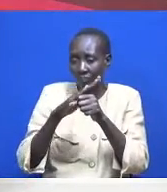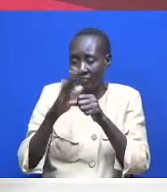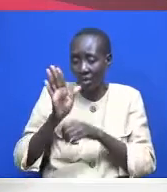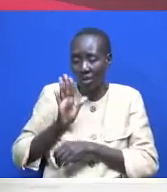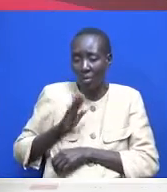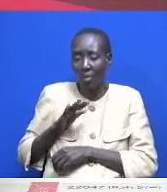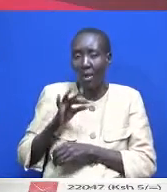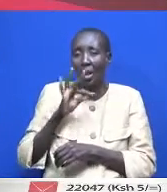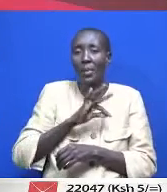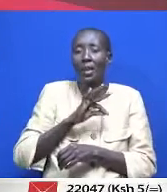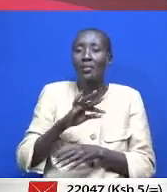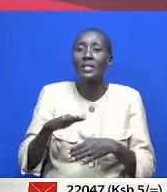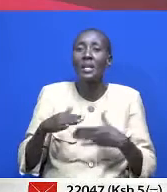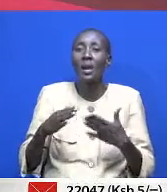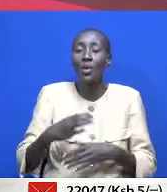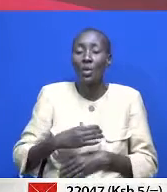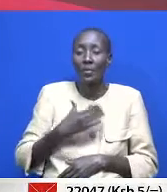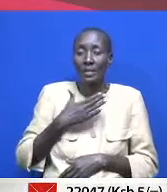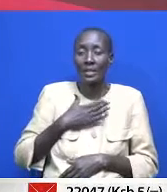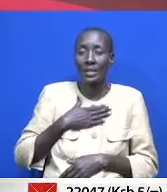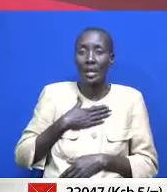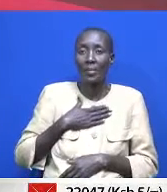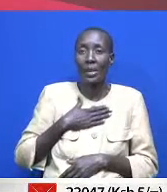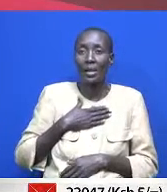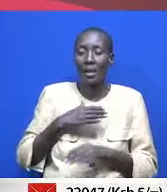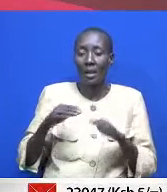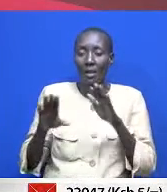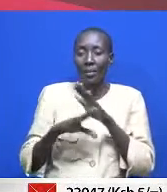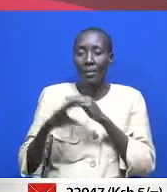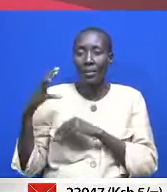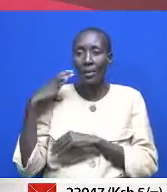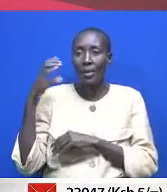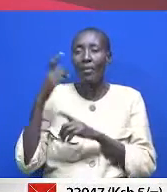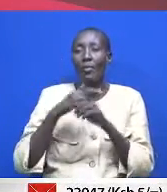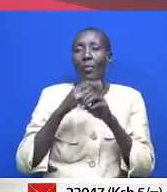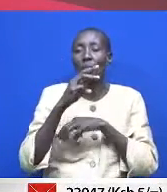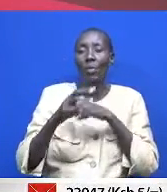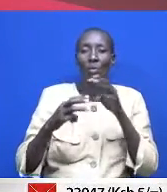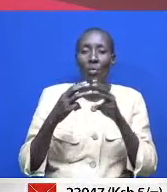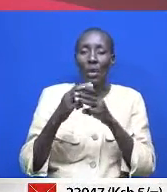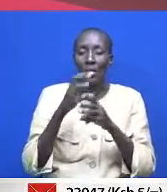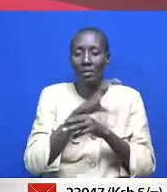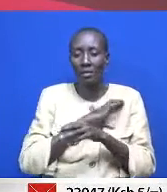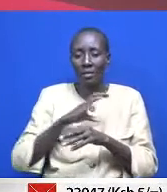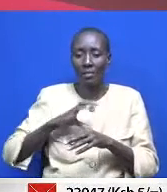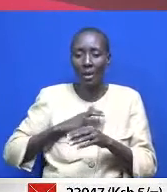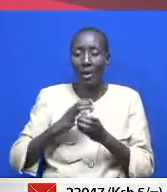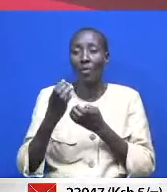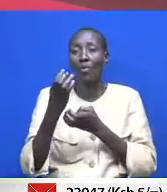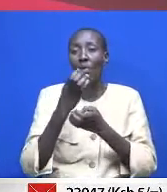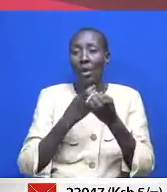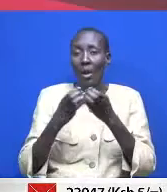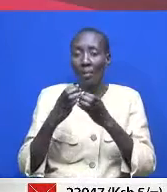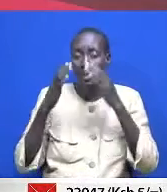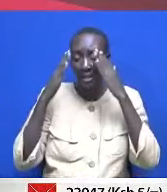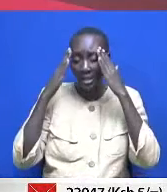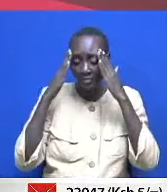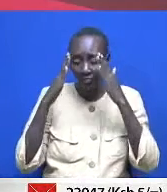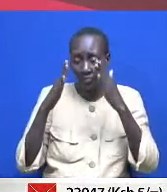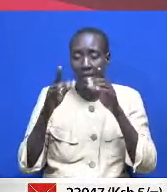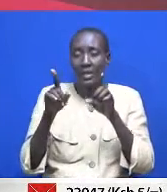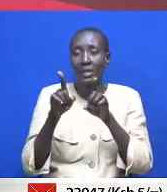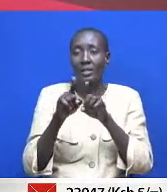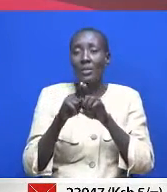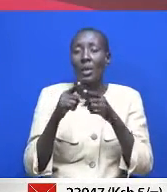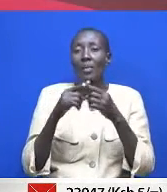wangu Kiprono Kitonyi, ambaye ni naibu mwenyekiti kutoka World Chamber of Commerce, atakuwa anavalia njuga swala hili. Lakini kuna taarifa mbili